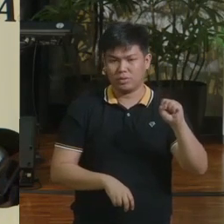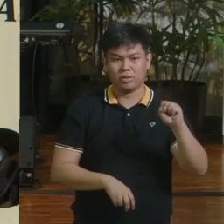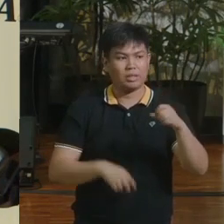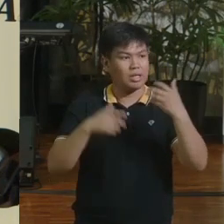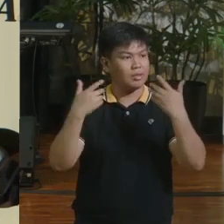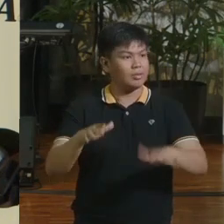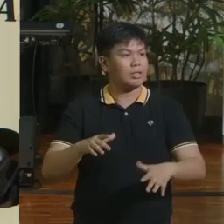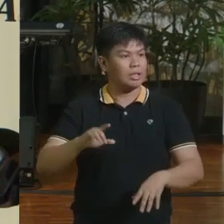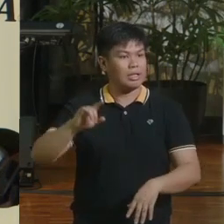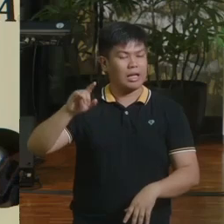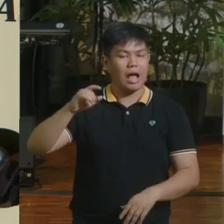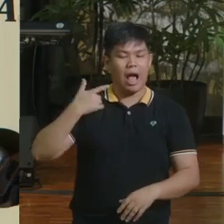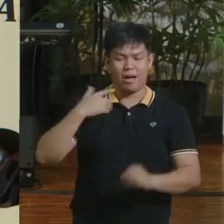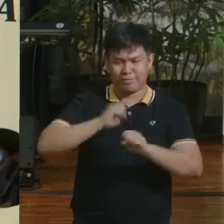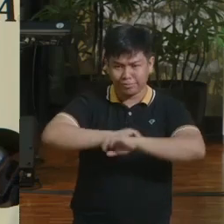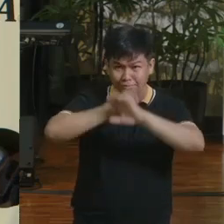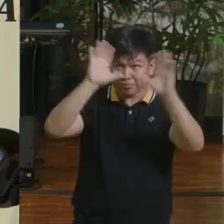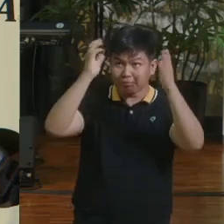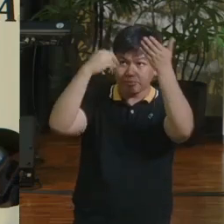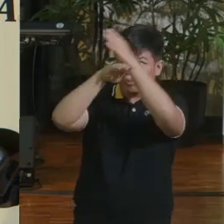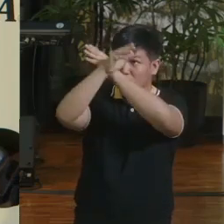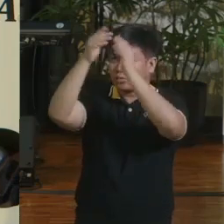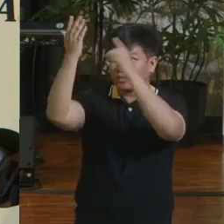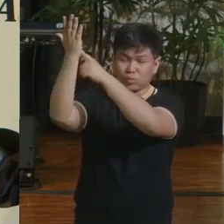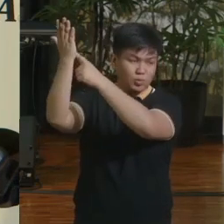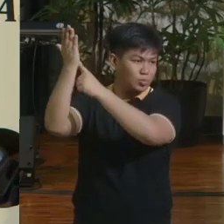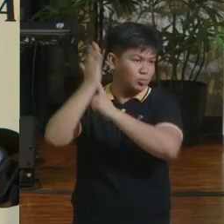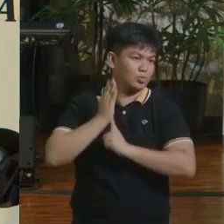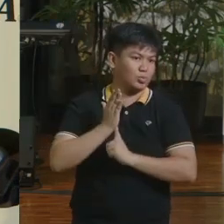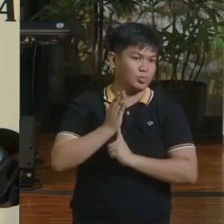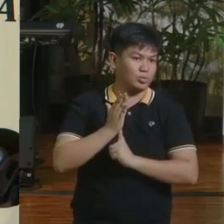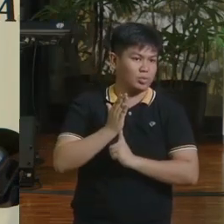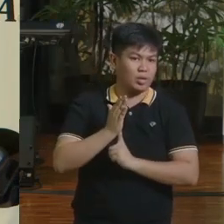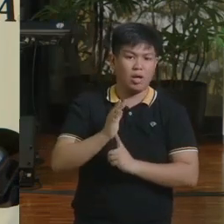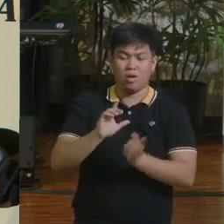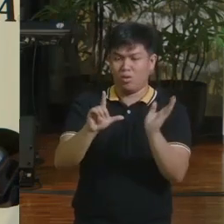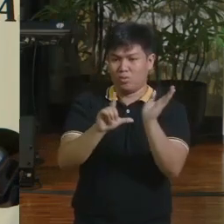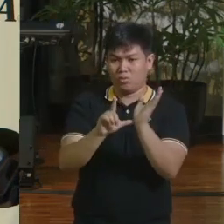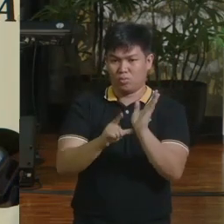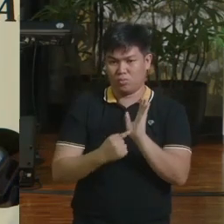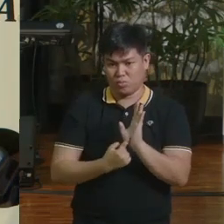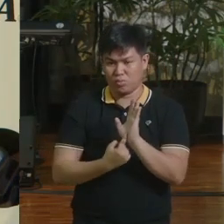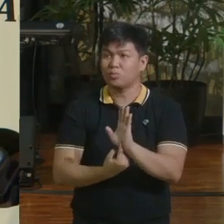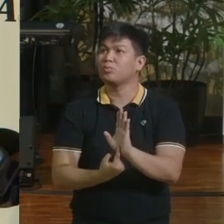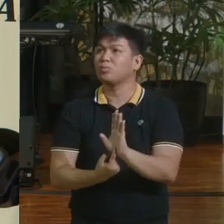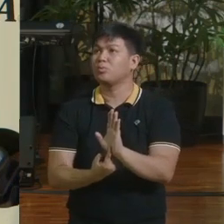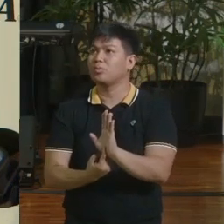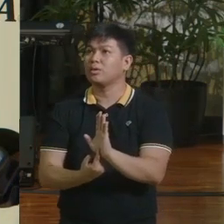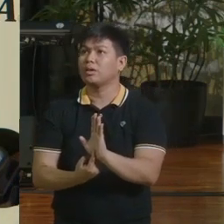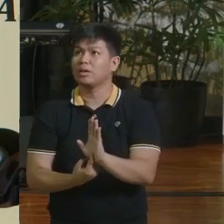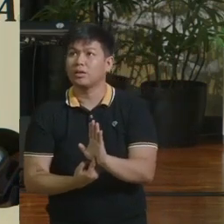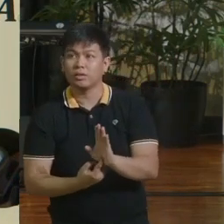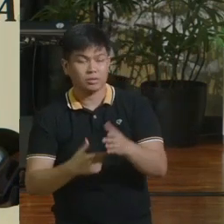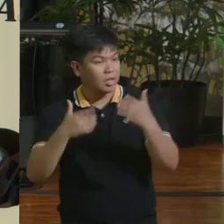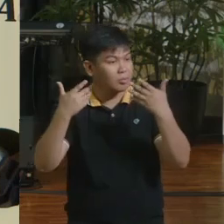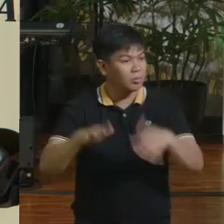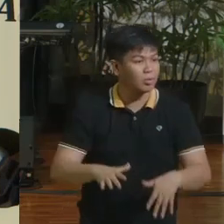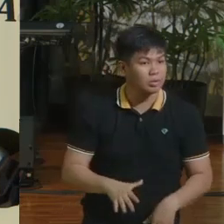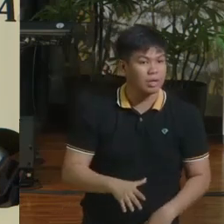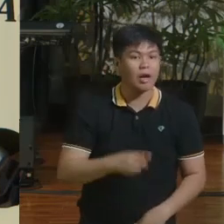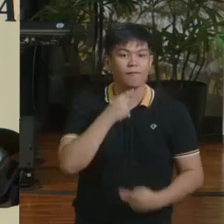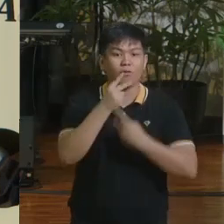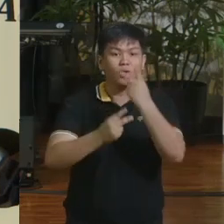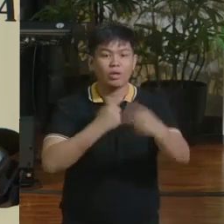a light from heaven shone around him. Kwento ni Dr. Luke sa Acts 9. And falling to the ground, he heard a voice